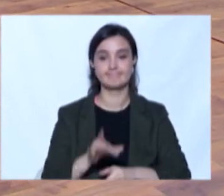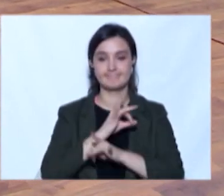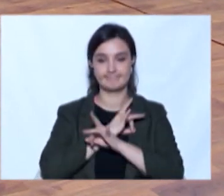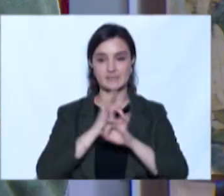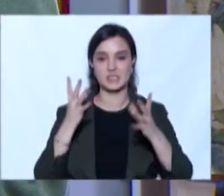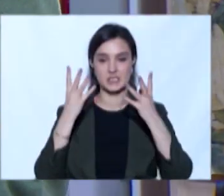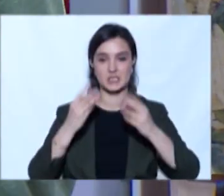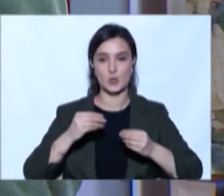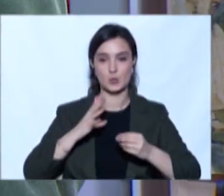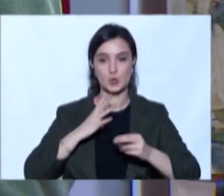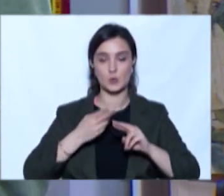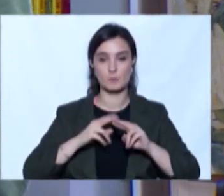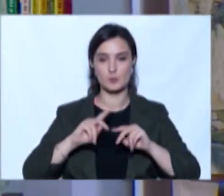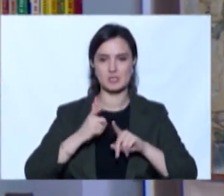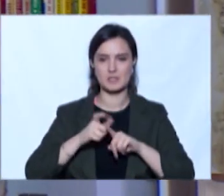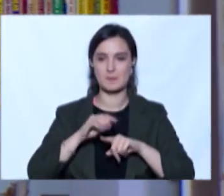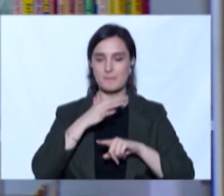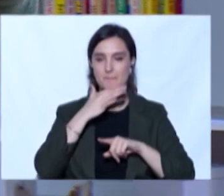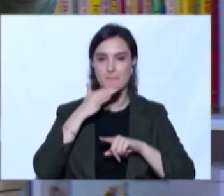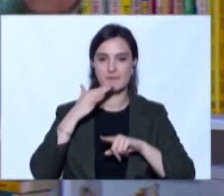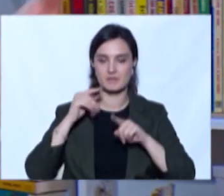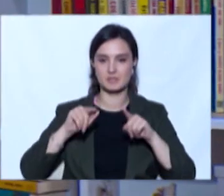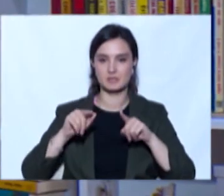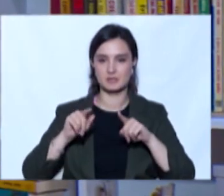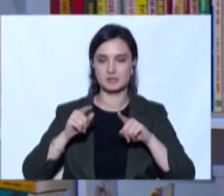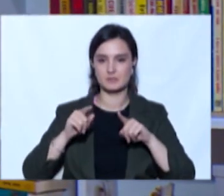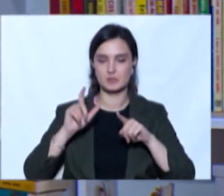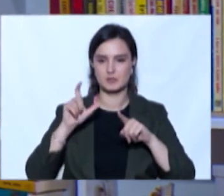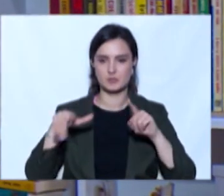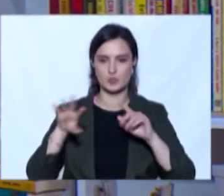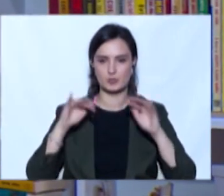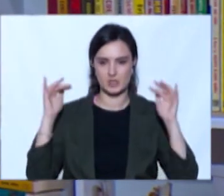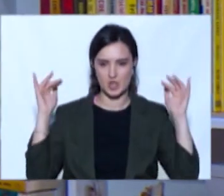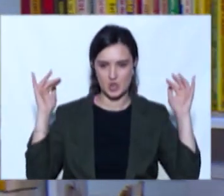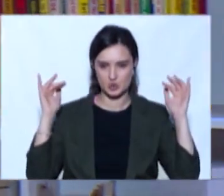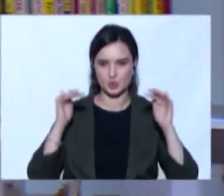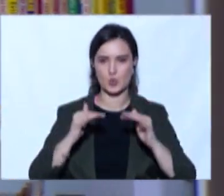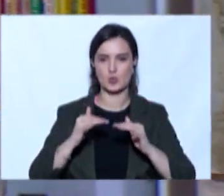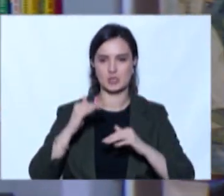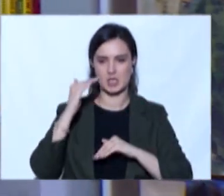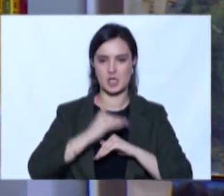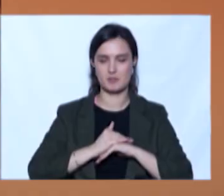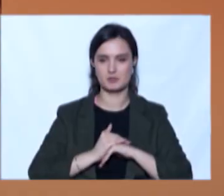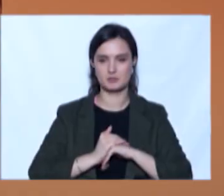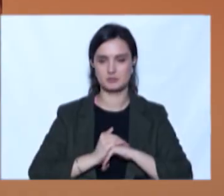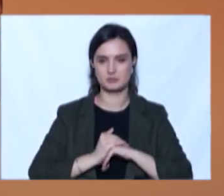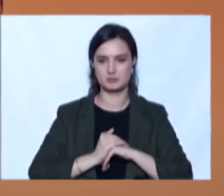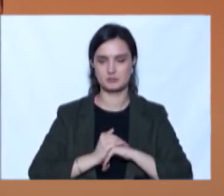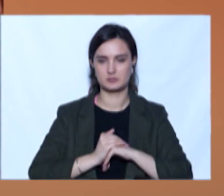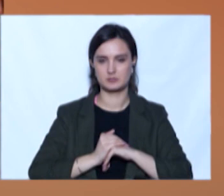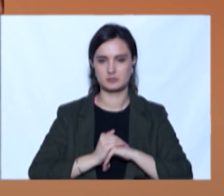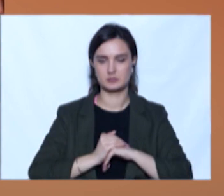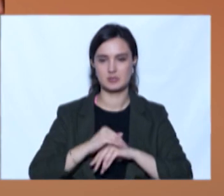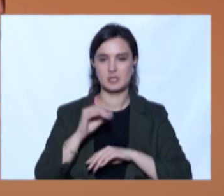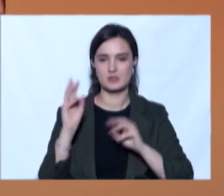დღესასწაული იყო, იმიტომ რომ ძალიან ბევრი რამონდენიმე ასეული ადამიანი ერთდროულად ღამეში